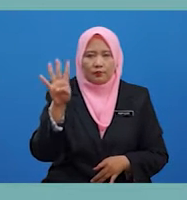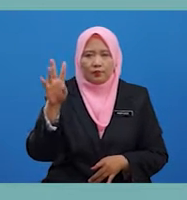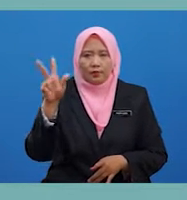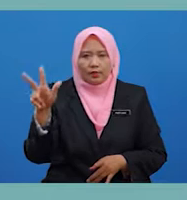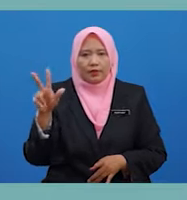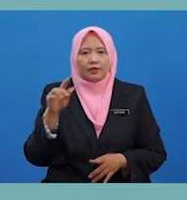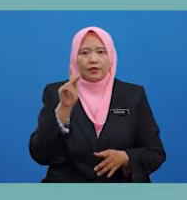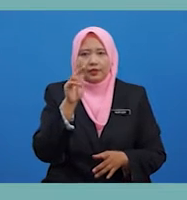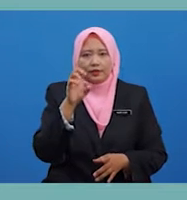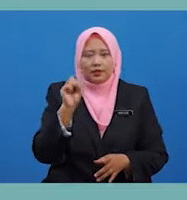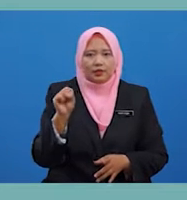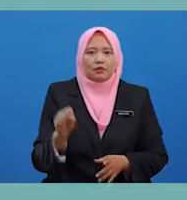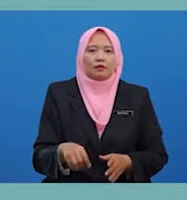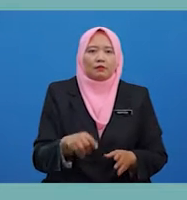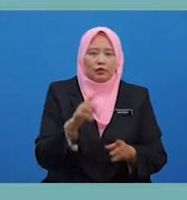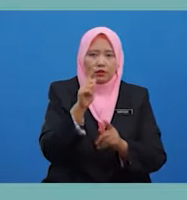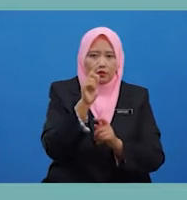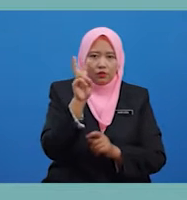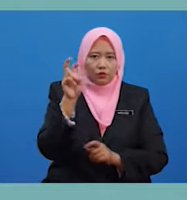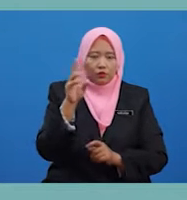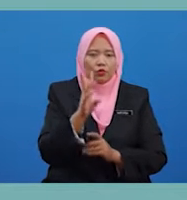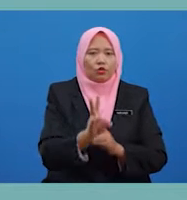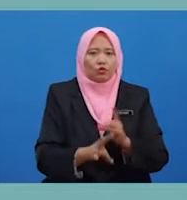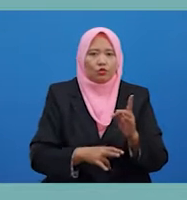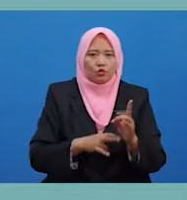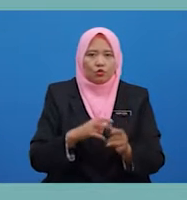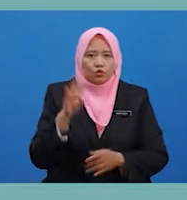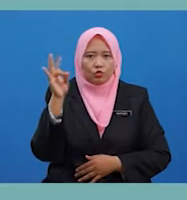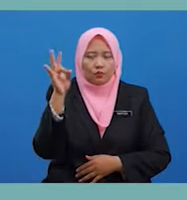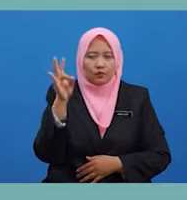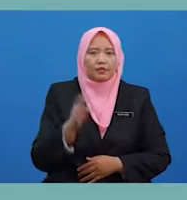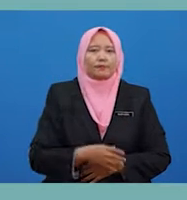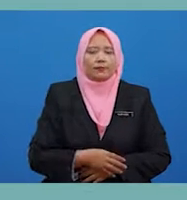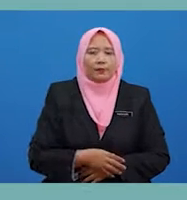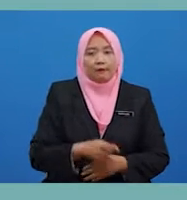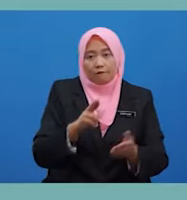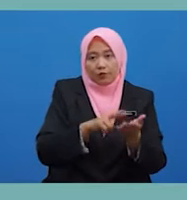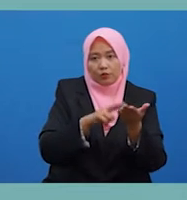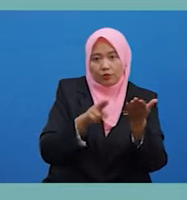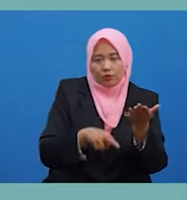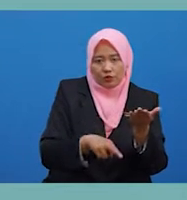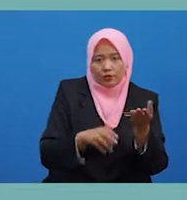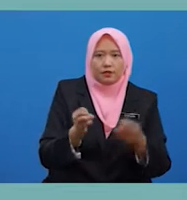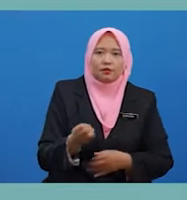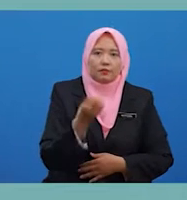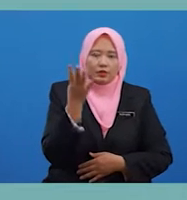83,443 kes pada tahun 2017. Penurunan sebanyak